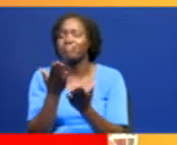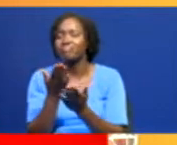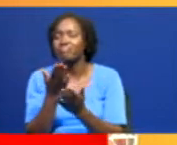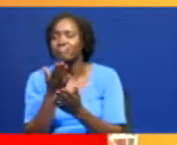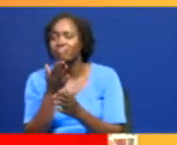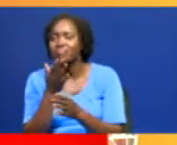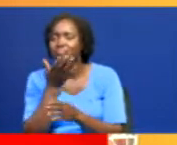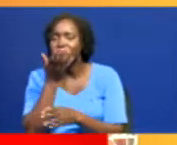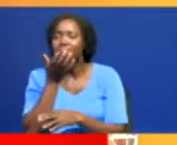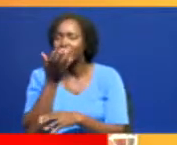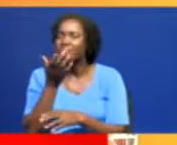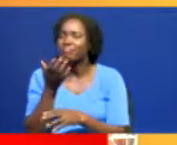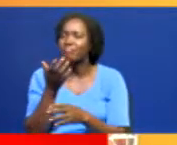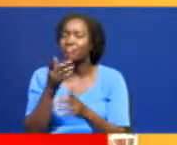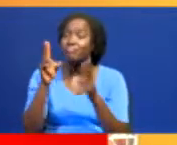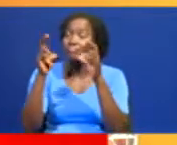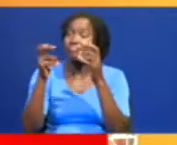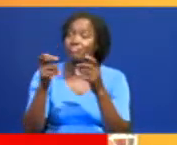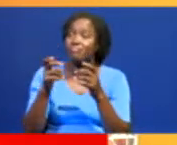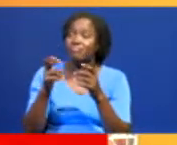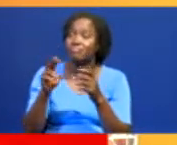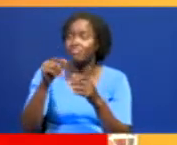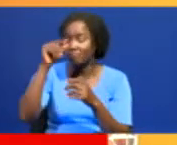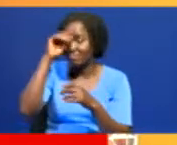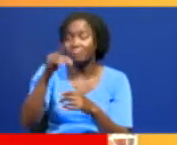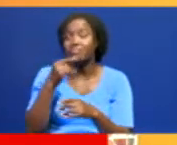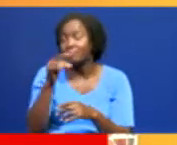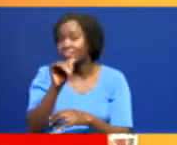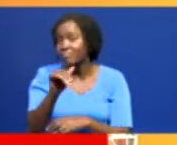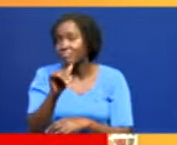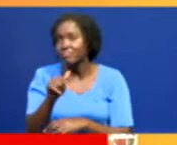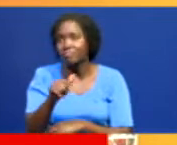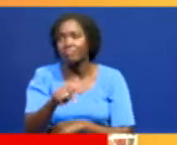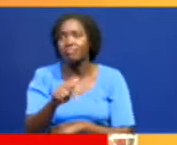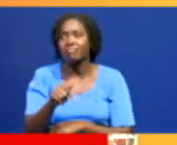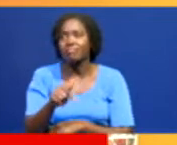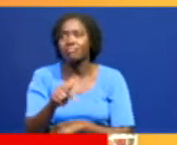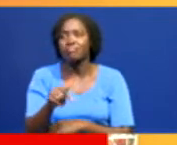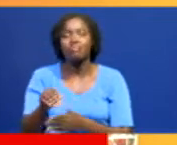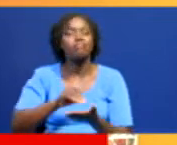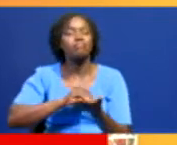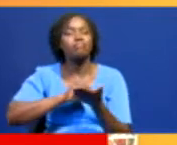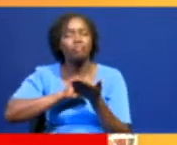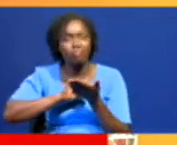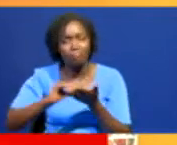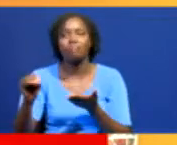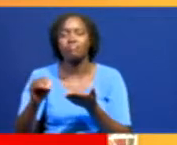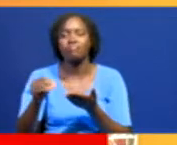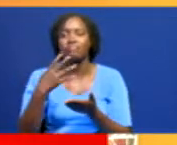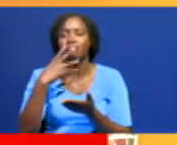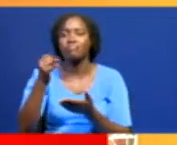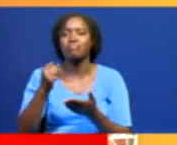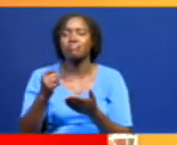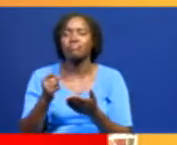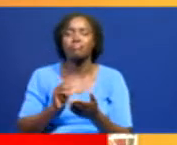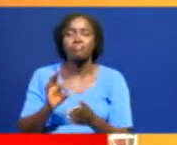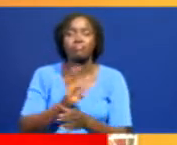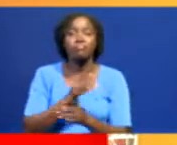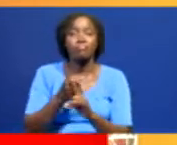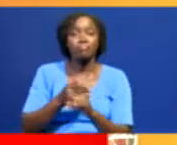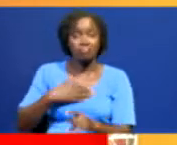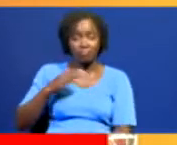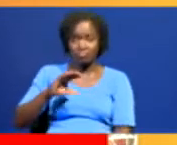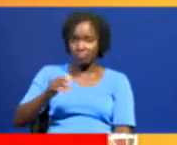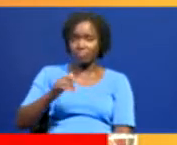mtu angeaba, hakuna governor anaweza kukaa hapa sasa vile nakaa na kusema leo nitaenda kufuta watu 100-500 katika kaunti yangu